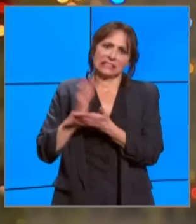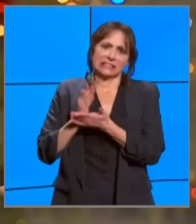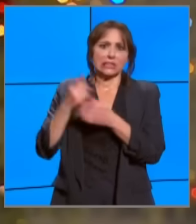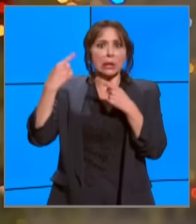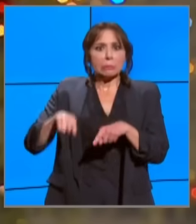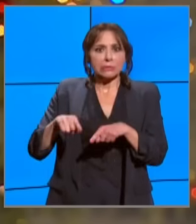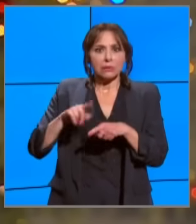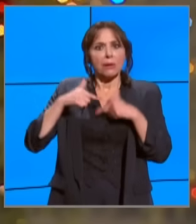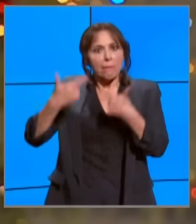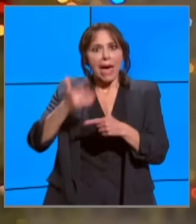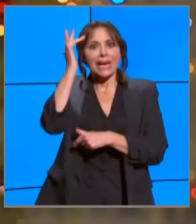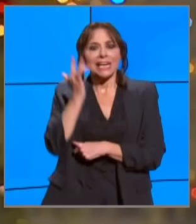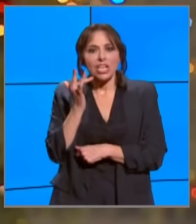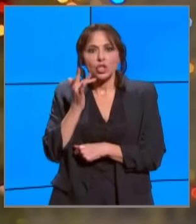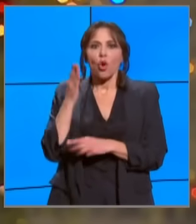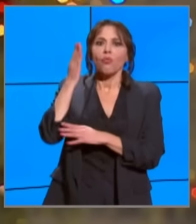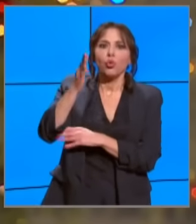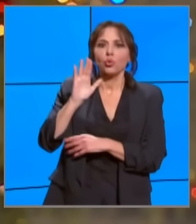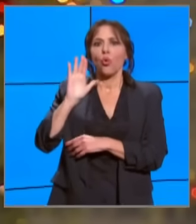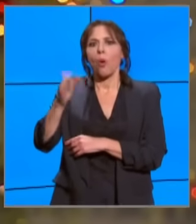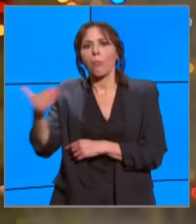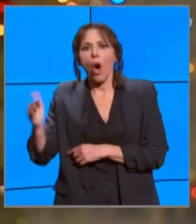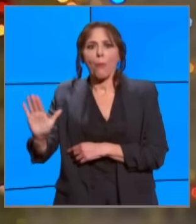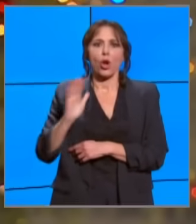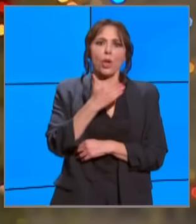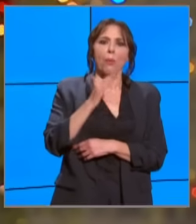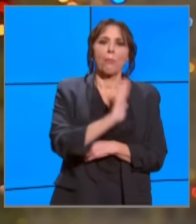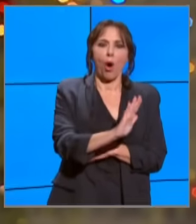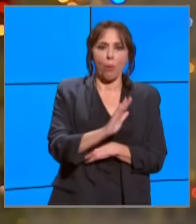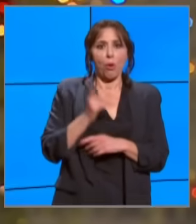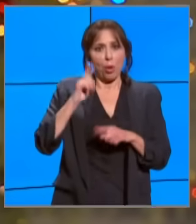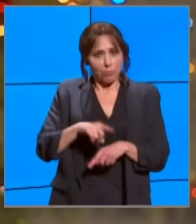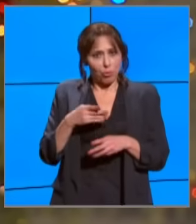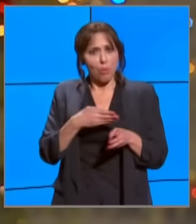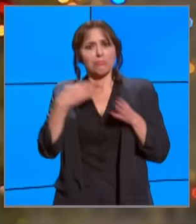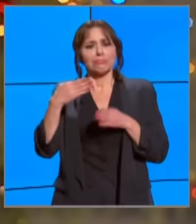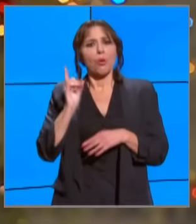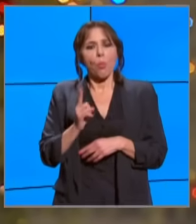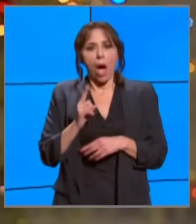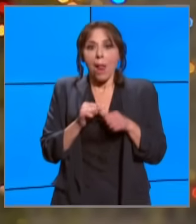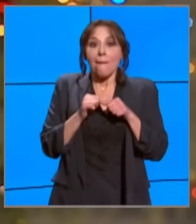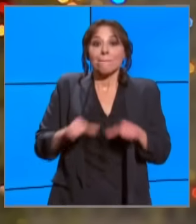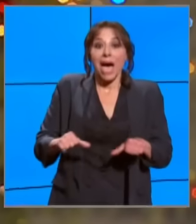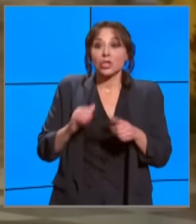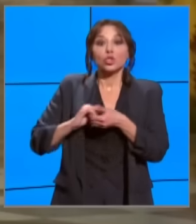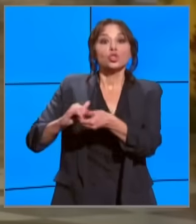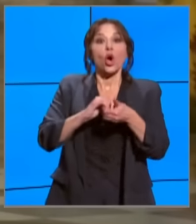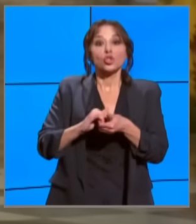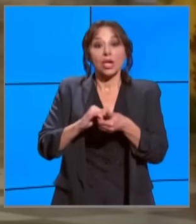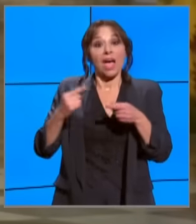rispettivi popoli e Mina alle basi una società fondata sul rispetto delle